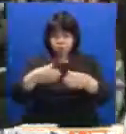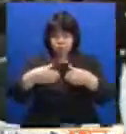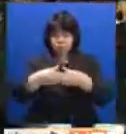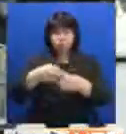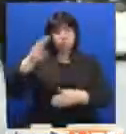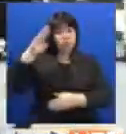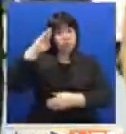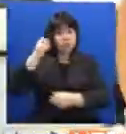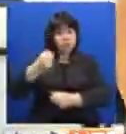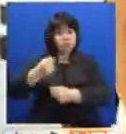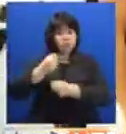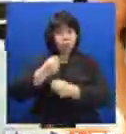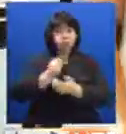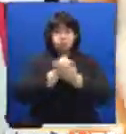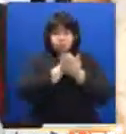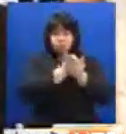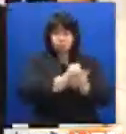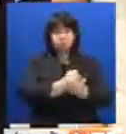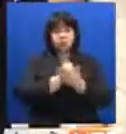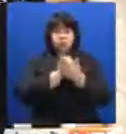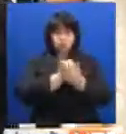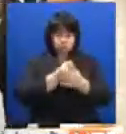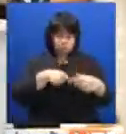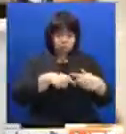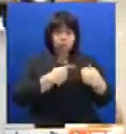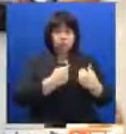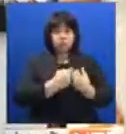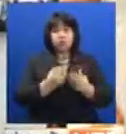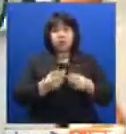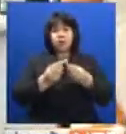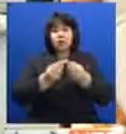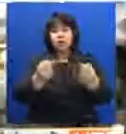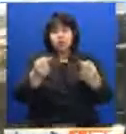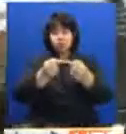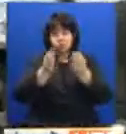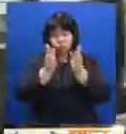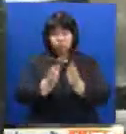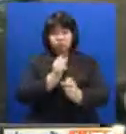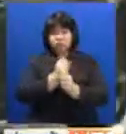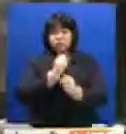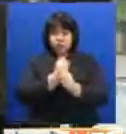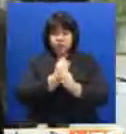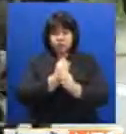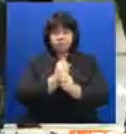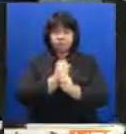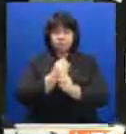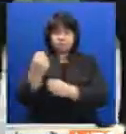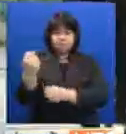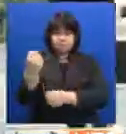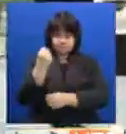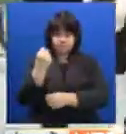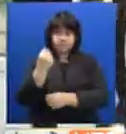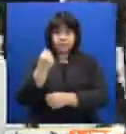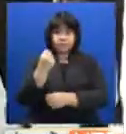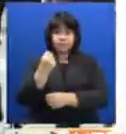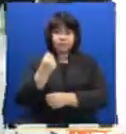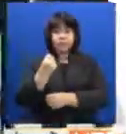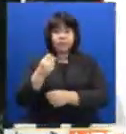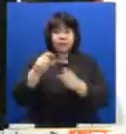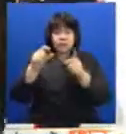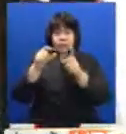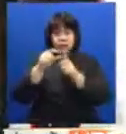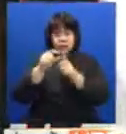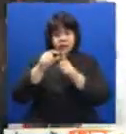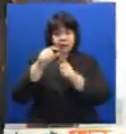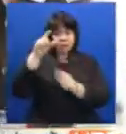บกในทุกระดับรวมทั้งเป็นกำลังใจให้กับข้าราชการกองทัพบกปฏิบัติหน้าที่ด้วยความเข้มแข็งและขอน้อมนำกระแส